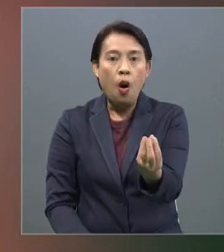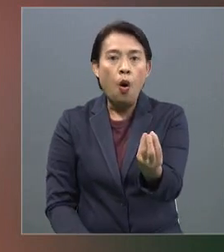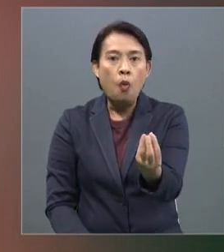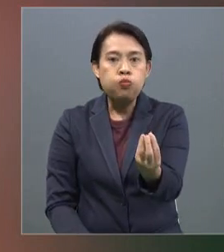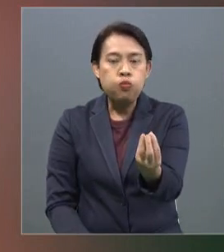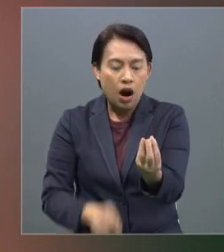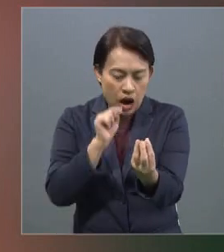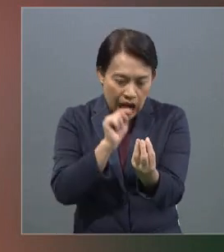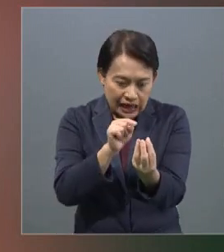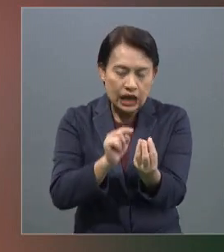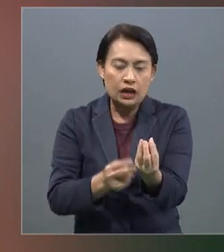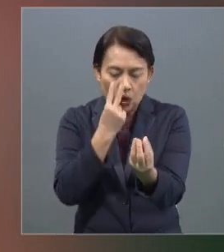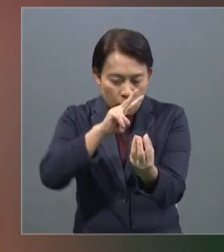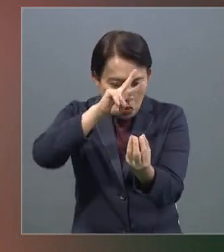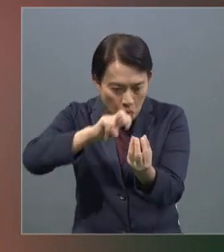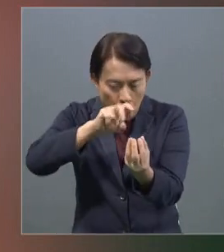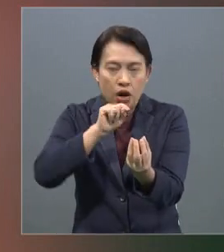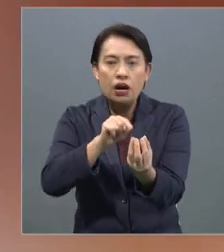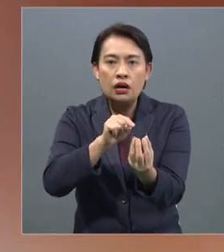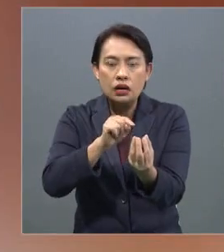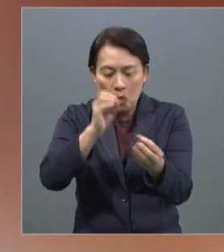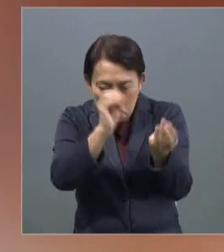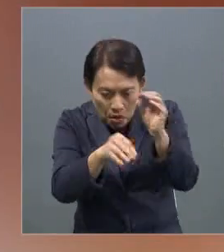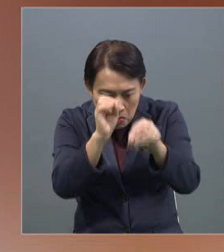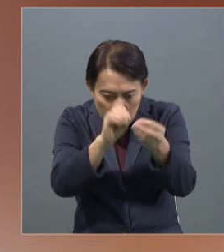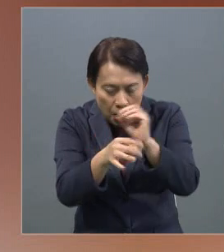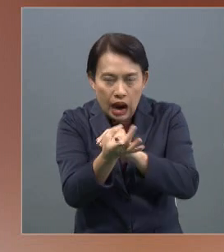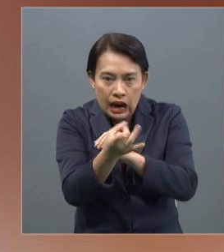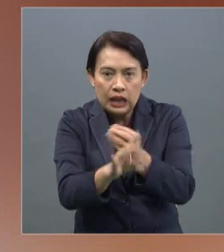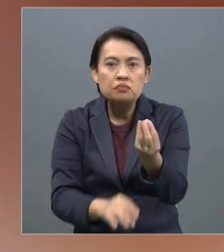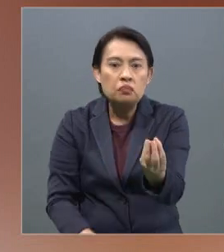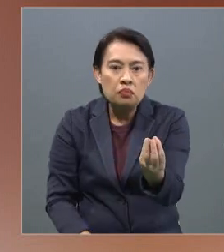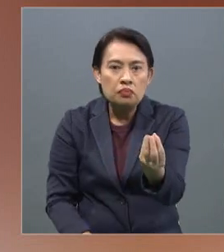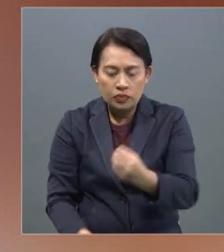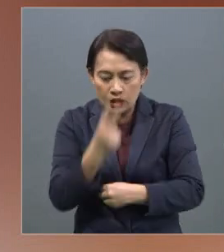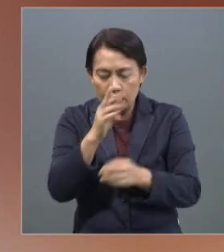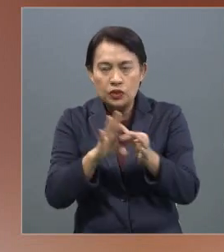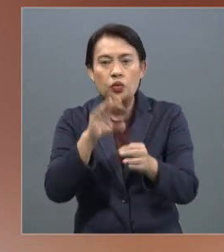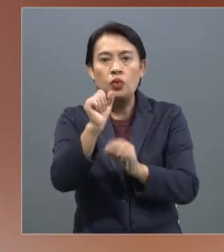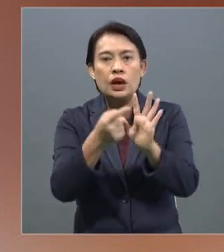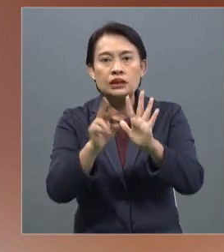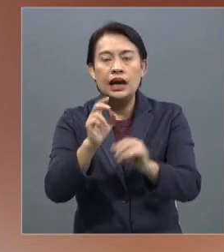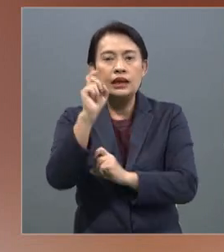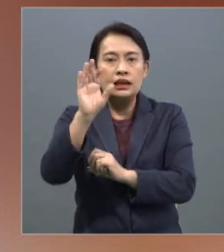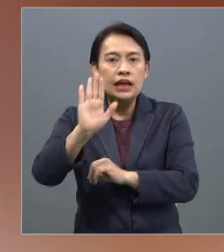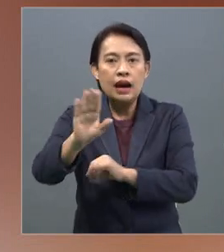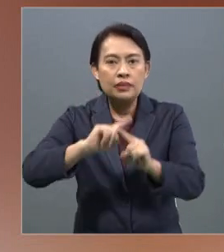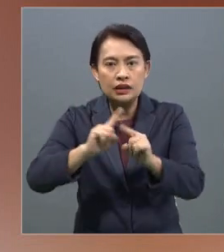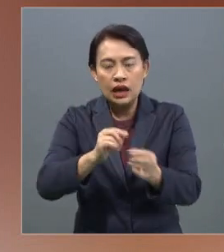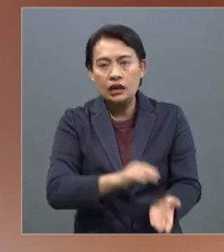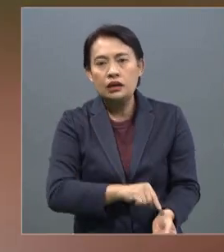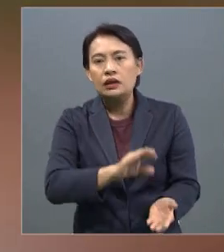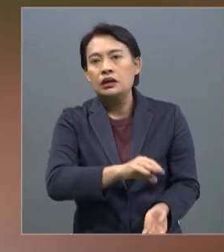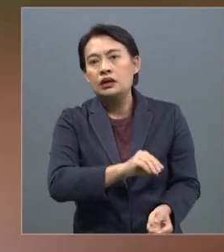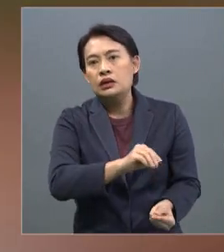เนี่ยต้องไปวิเคราะห์กันต่อเจ้าหน้าที่ก็จะส่งตรวจวิเคราะห์หาสารต้องห้ามที่กรงวิทยาศาสตร์การแพทย์ต่อนะครับโดยหาก